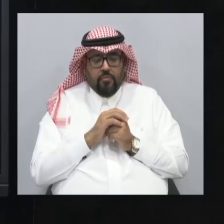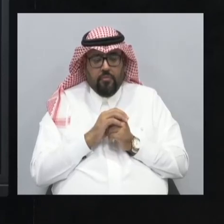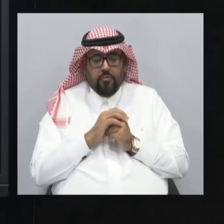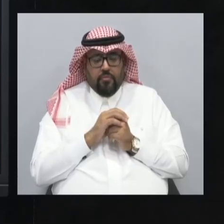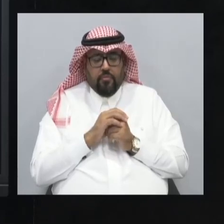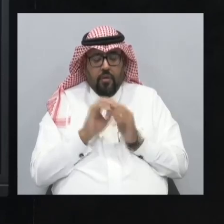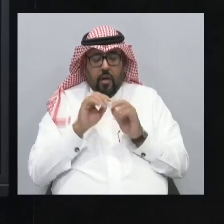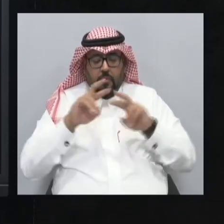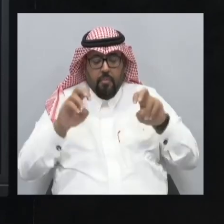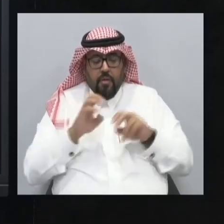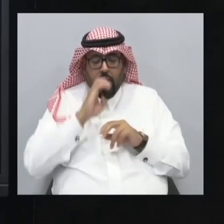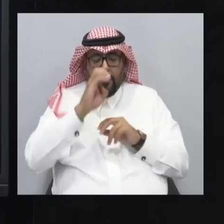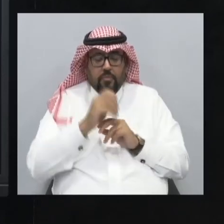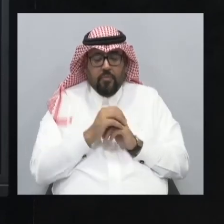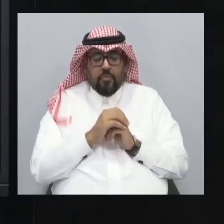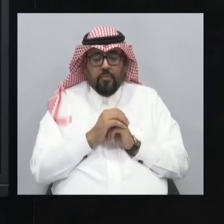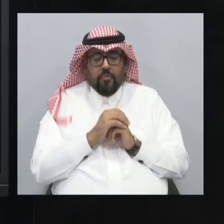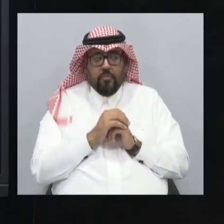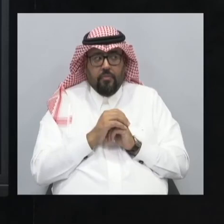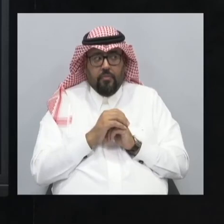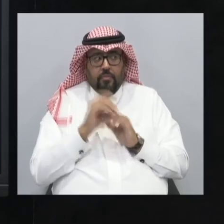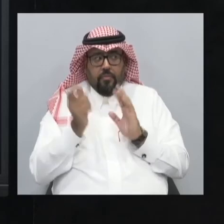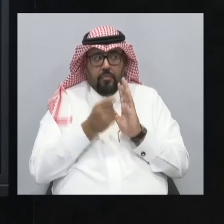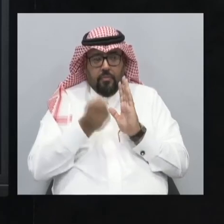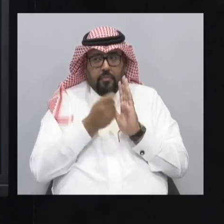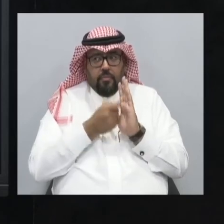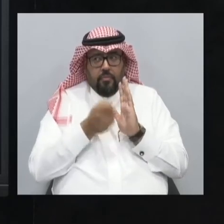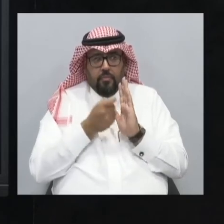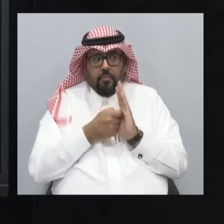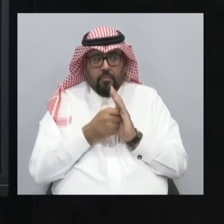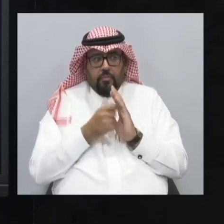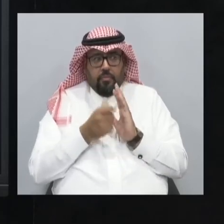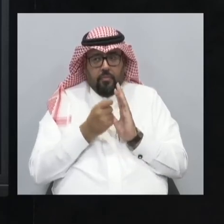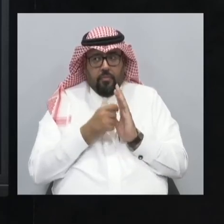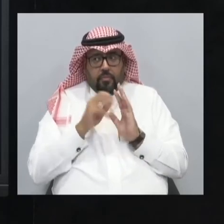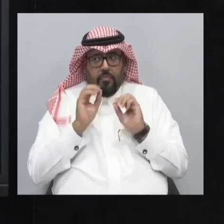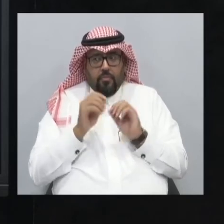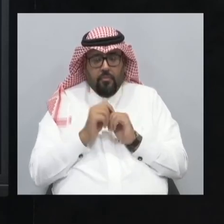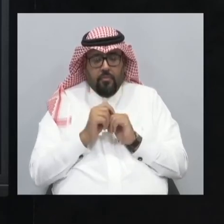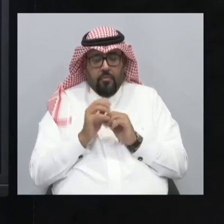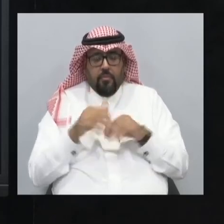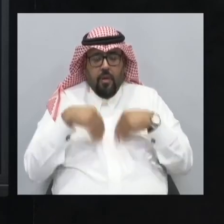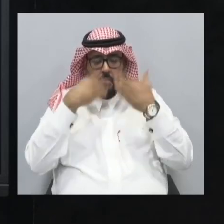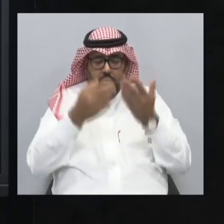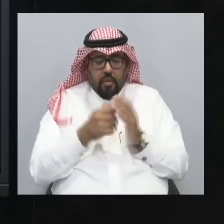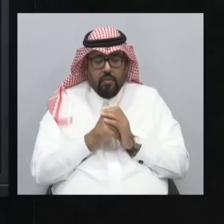عند البحث عن الإجابة تدون، أو في المرحلة التي بعدها تأتي من